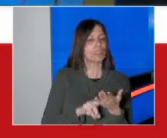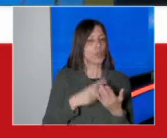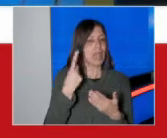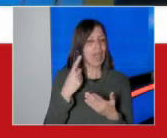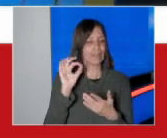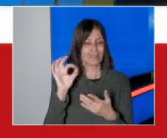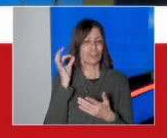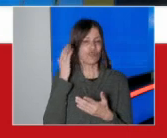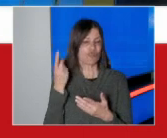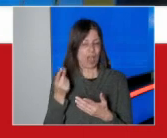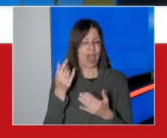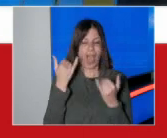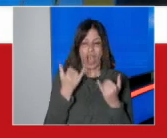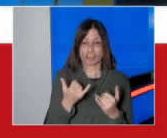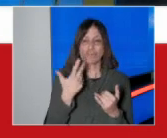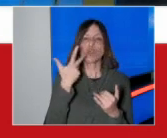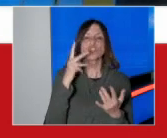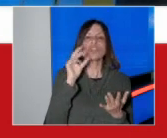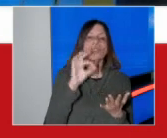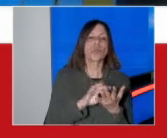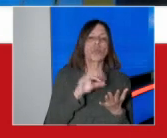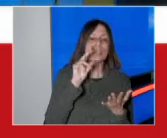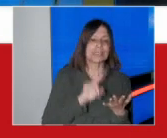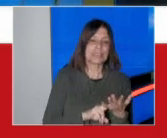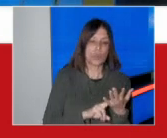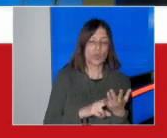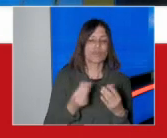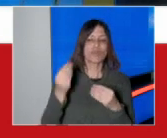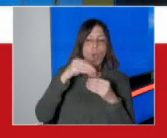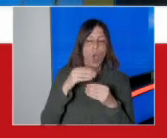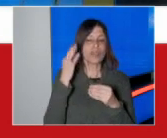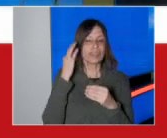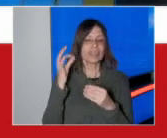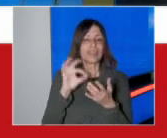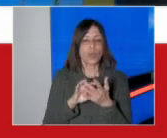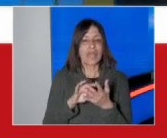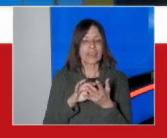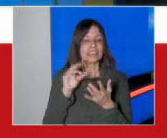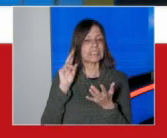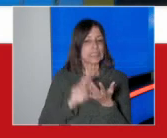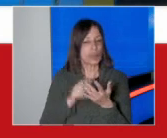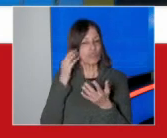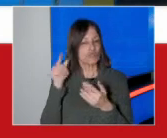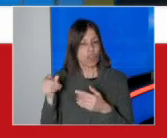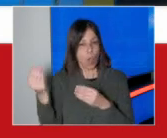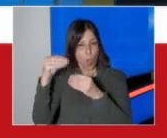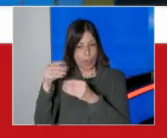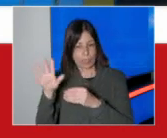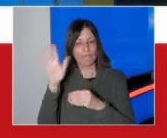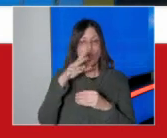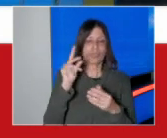לאישה, כרגע זה 3 נקודות זיכוי, עוד נקודת זיכוי לאישה ועוד נקודת